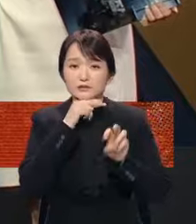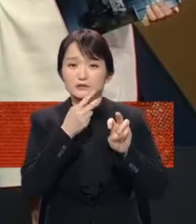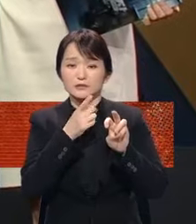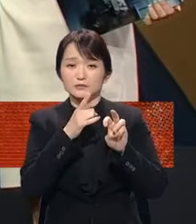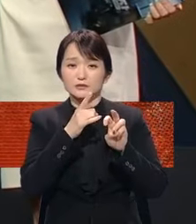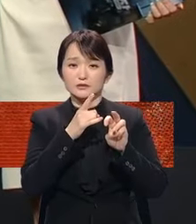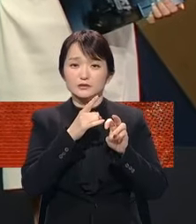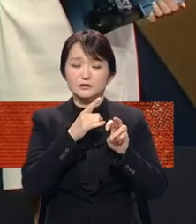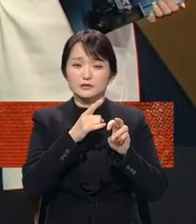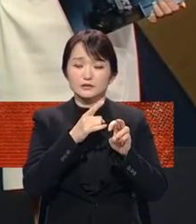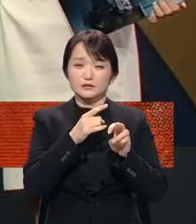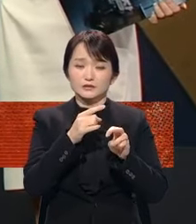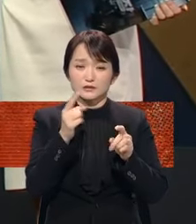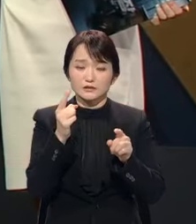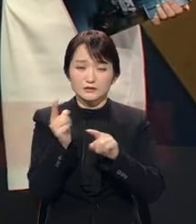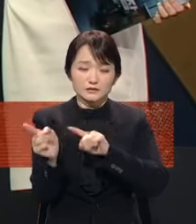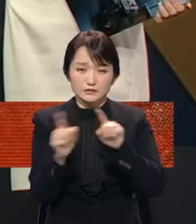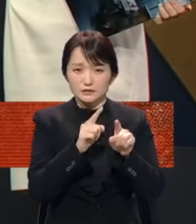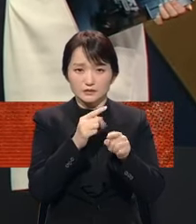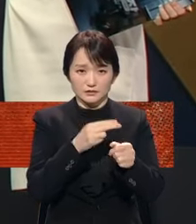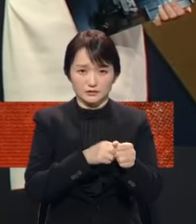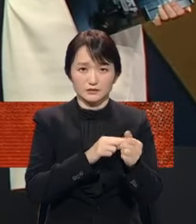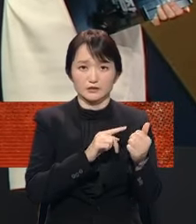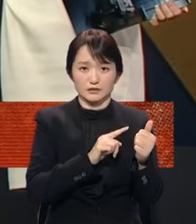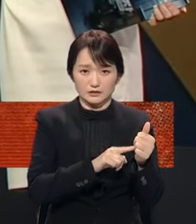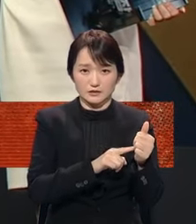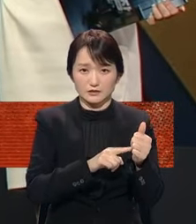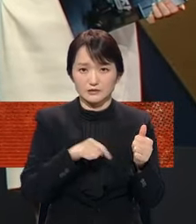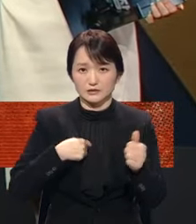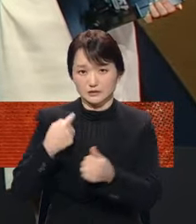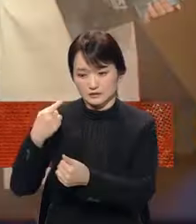재활사가 자신이 가르치던 장애 아동들을 폭행한 건데요.